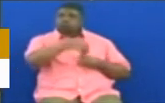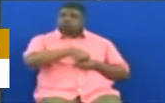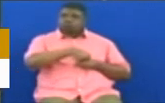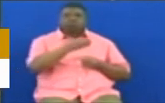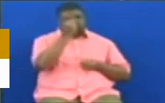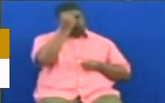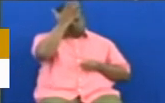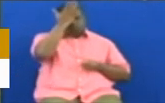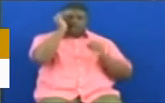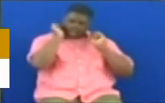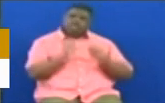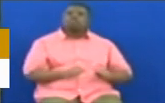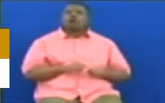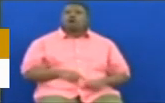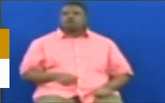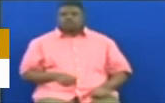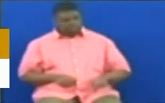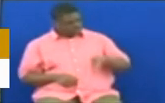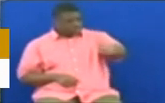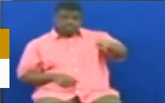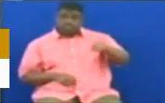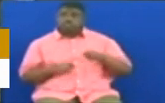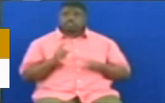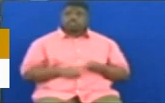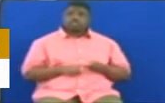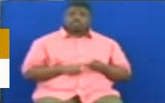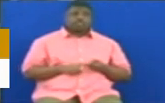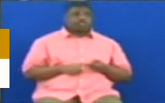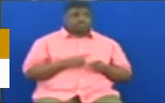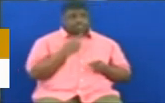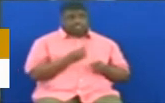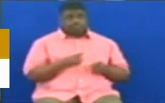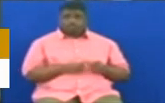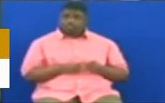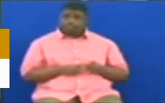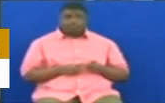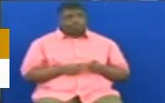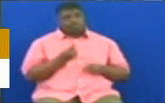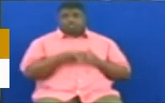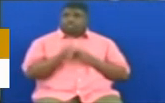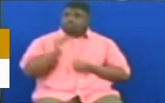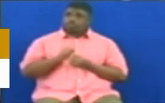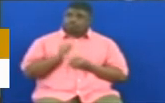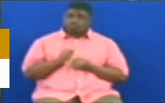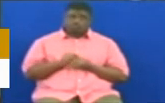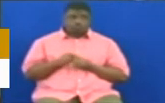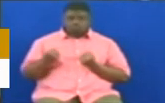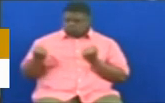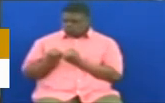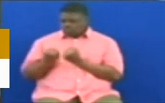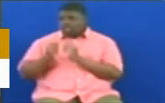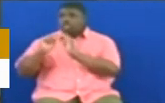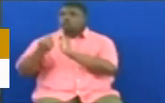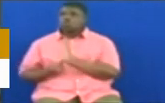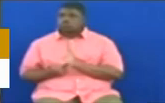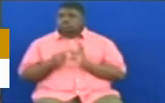haikuzingatiwa. Na hili ambalo wamelitaja kwamba consultation katika mambo ya kutunga kanuni